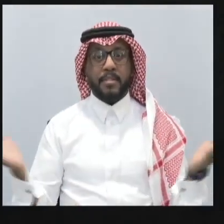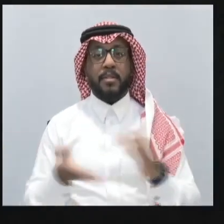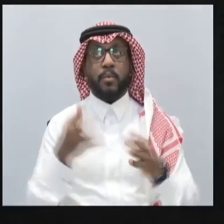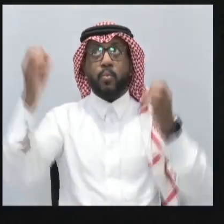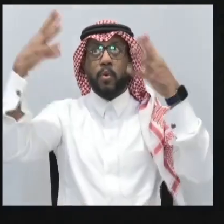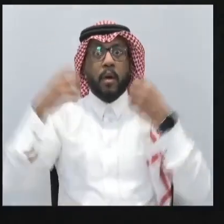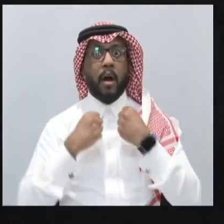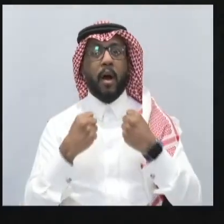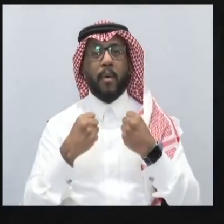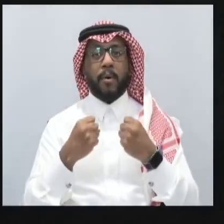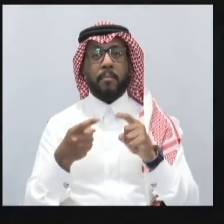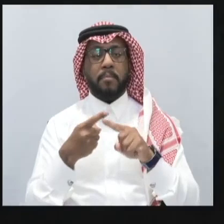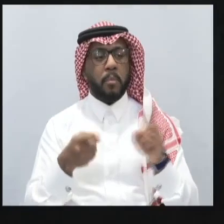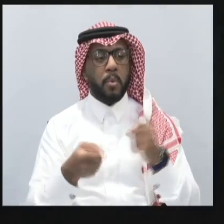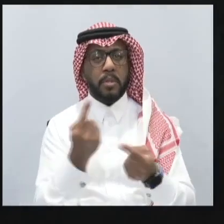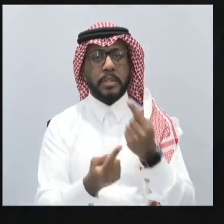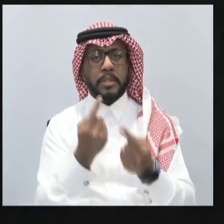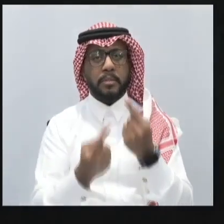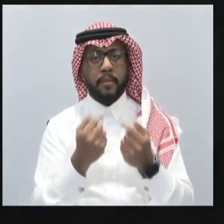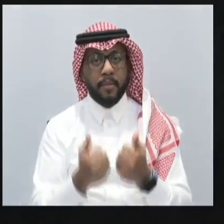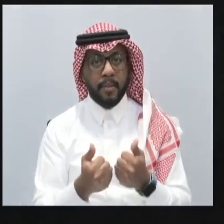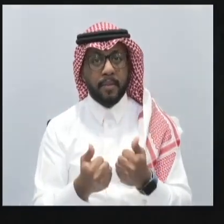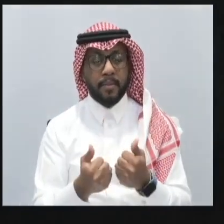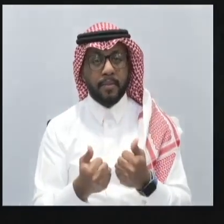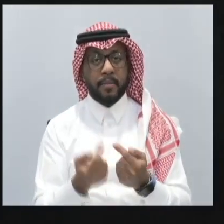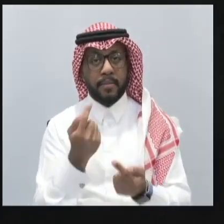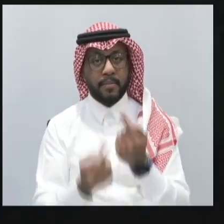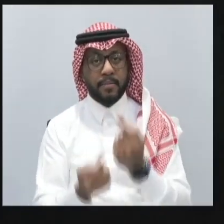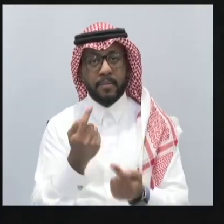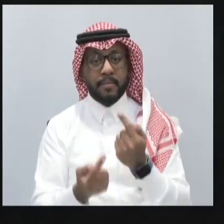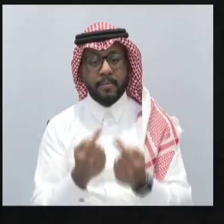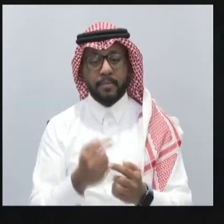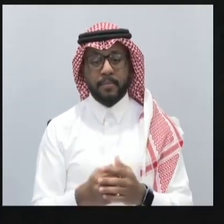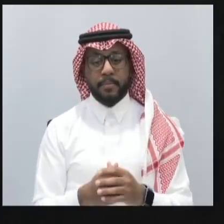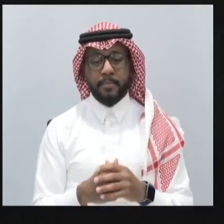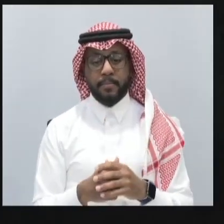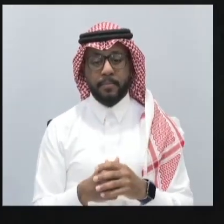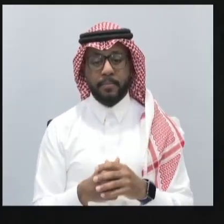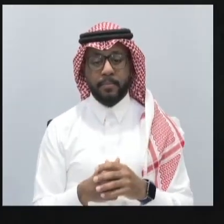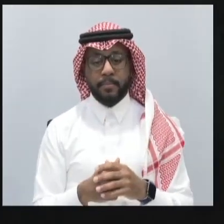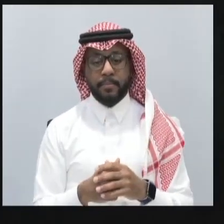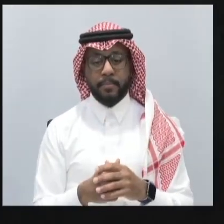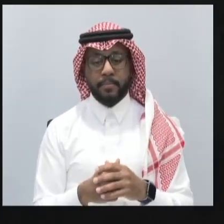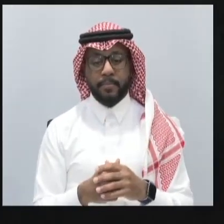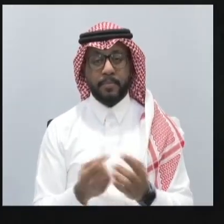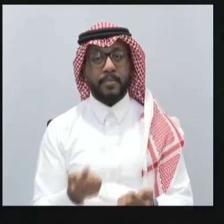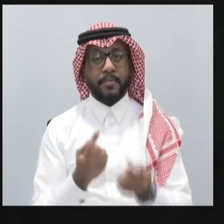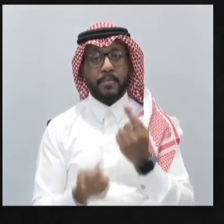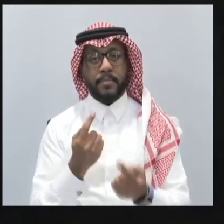بيستفيد منها اكثر شيء يا سلام عليكم اللي هي